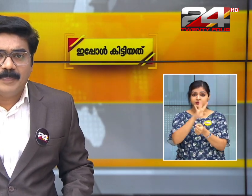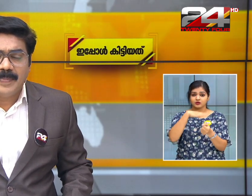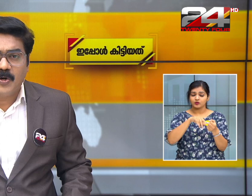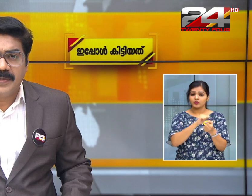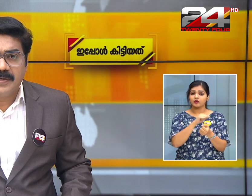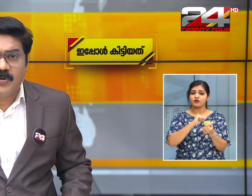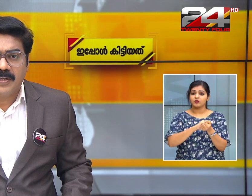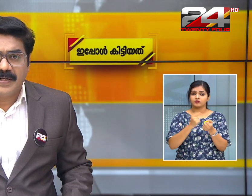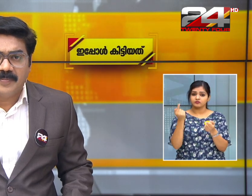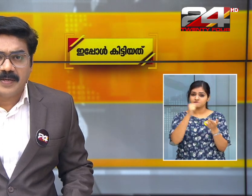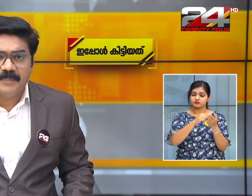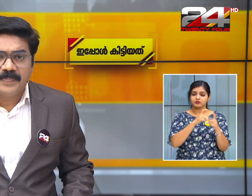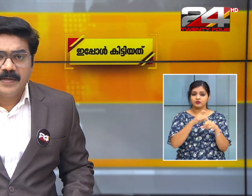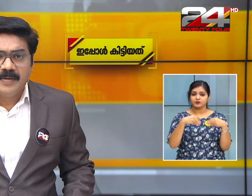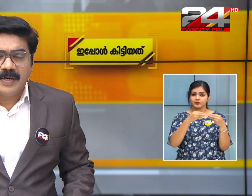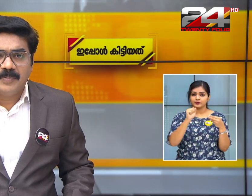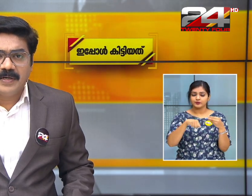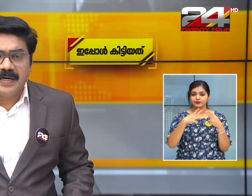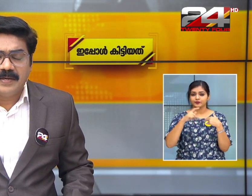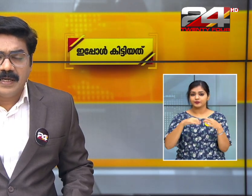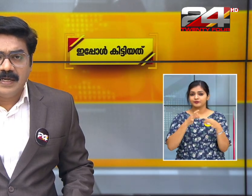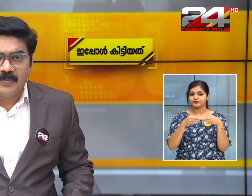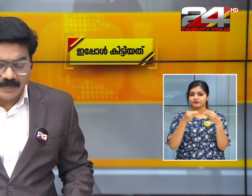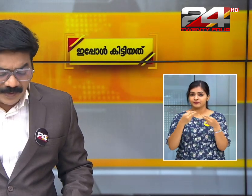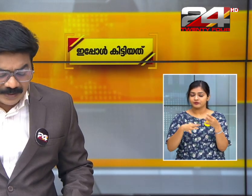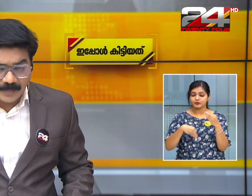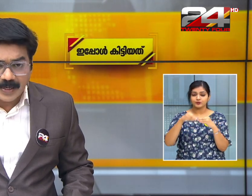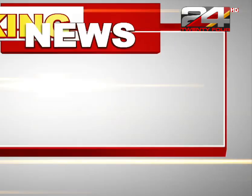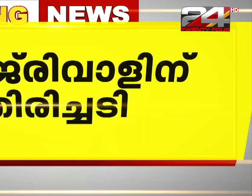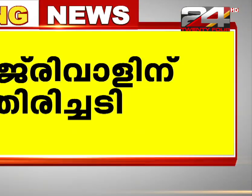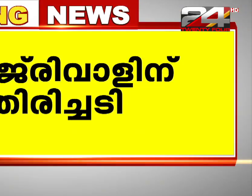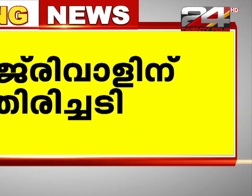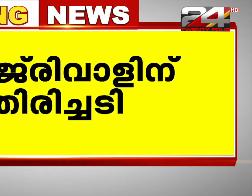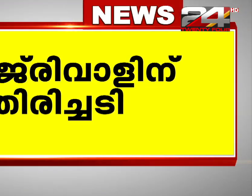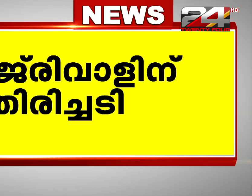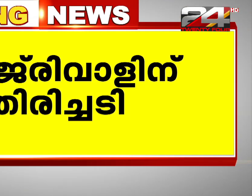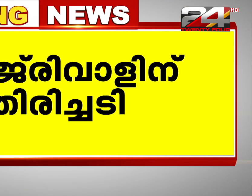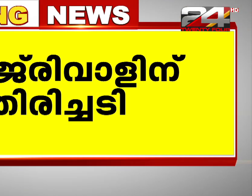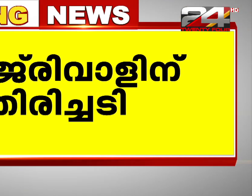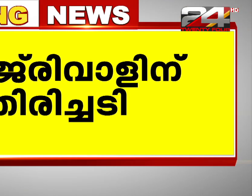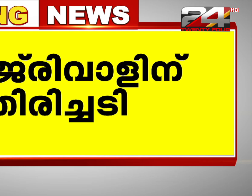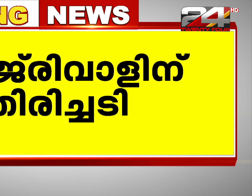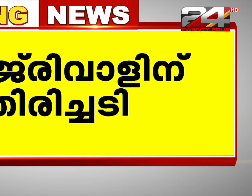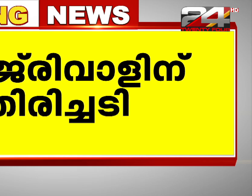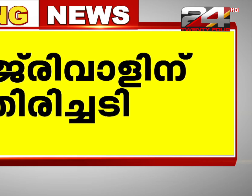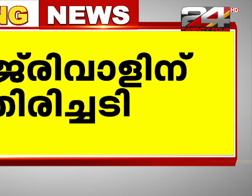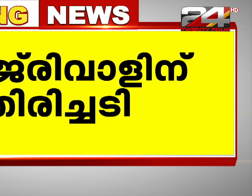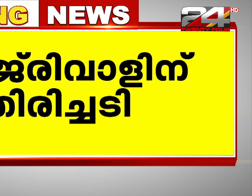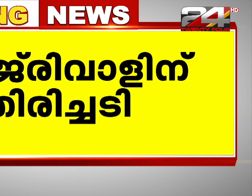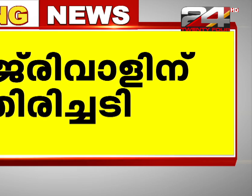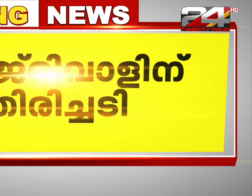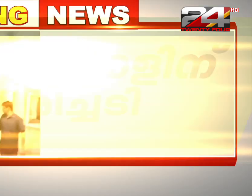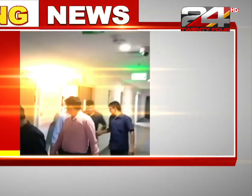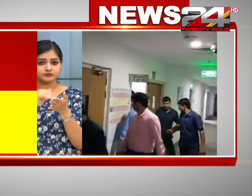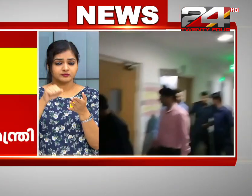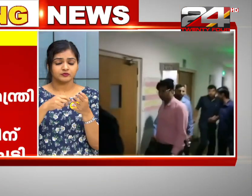ചികിത്സ ലഭ്യമാക്കുമെന്ന് കോടതി വ്യക്തമാക്കി. ബൽറാം നെടുങ്ങാടി ഡൽഹിയിൽ നിന്നുണ്ട് വിവരങ്ങൾ നൽകും. ബൽറാം, ഇത് വീണ്ടും അരവിന്ദ് കെജ്രിവാളിനെ സംബന്ധിച്ച് തിരിച്ചടിയാണല്ലോ. എന്താണ്